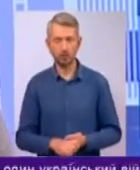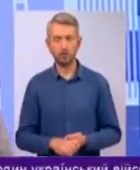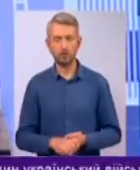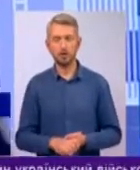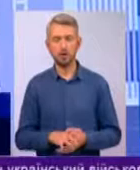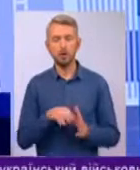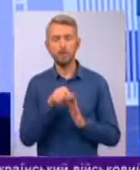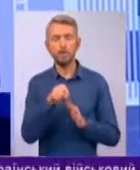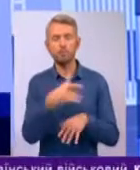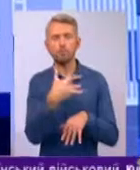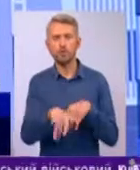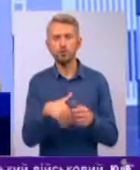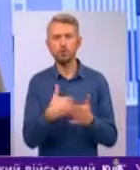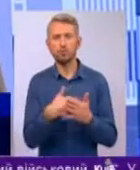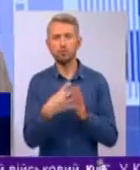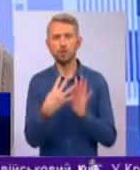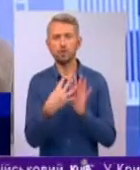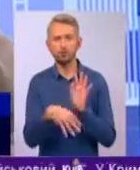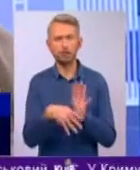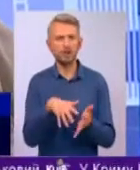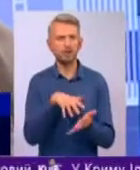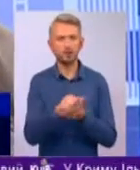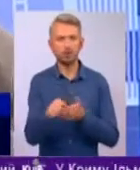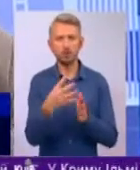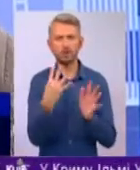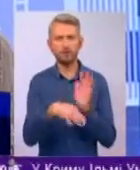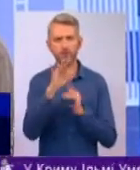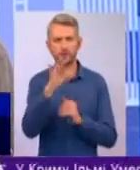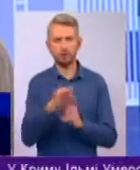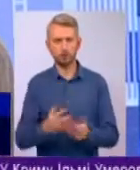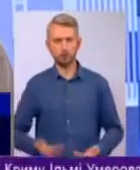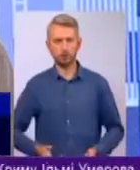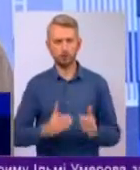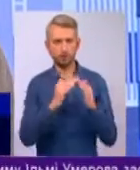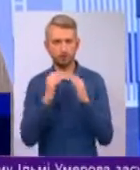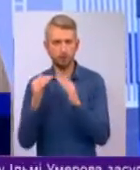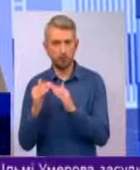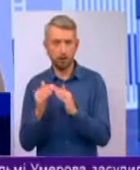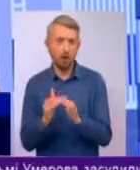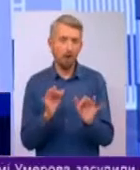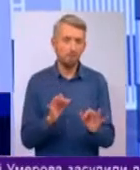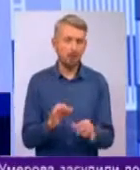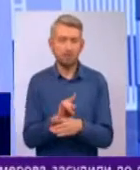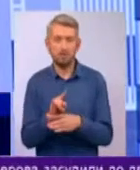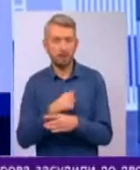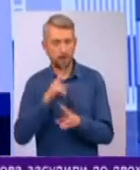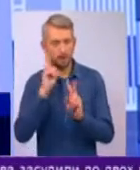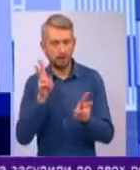в ньому знищено біля 90 або зруйновано 90% житлового фонду. Наскільки це правда, я не знаю, але